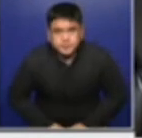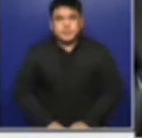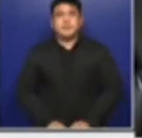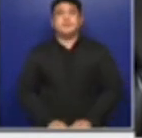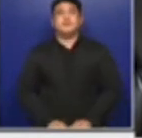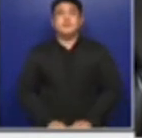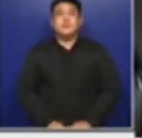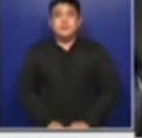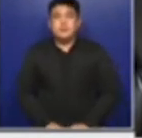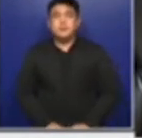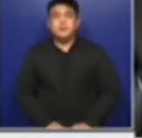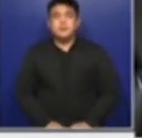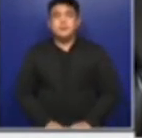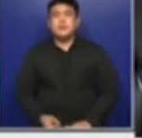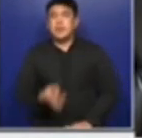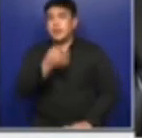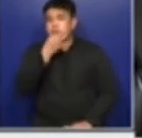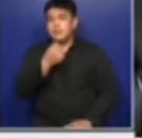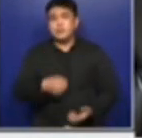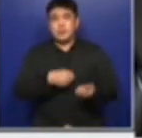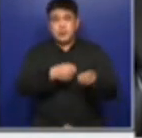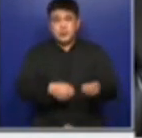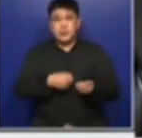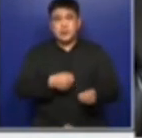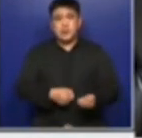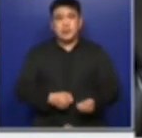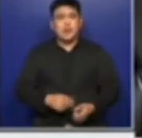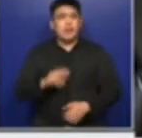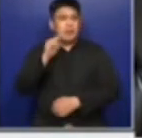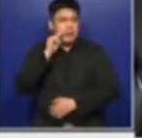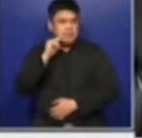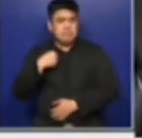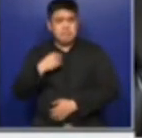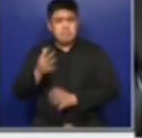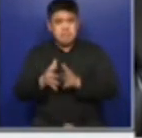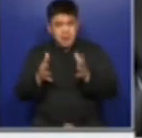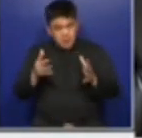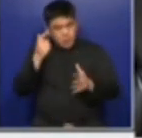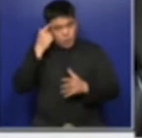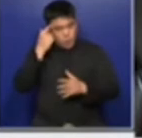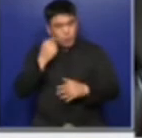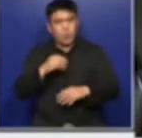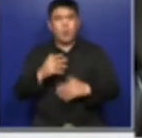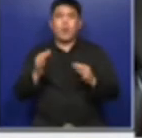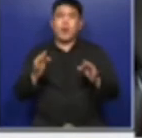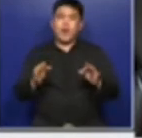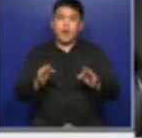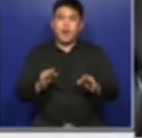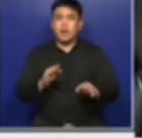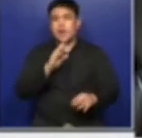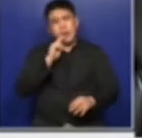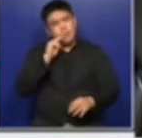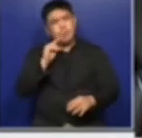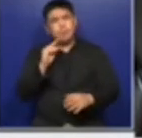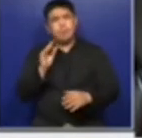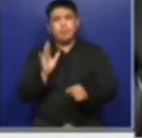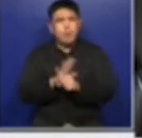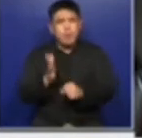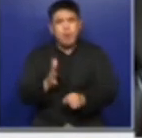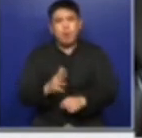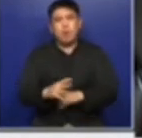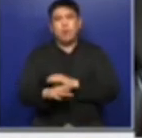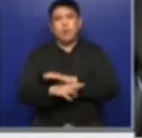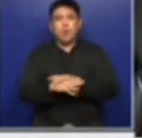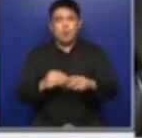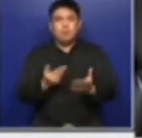นะด้านเกษตรก็ดีนะน้ำมากไหลลงทะเลน้ำน้อยซื้อเครื่องสูบมีวางแผนมี